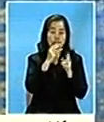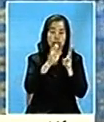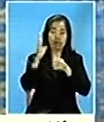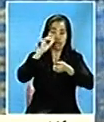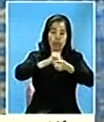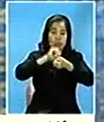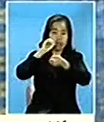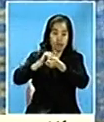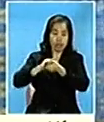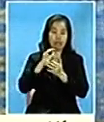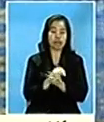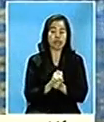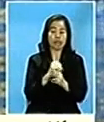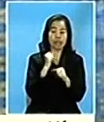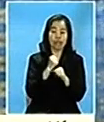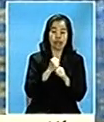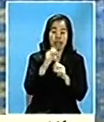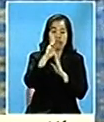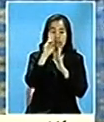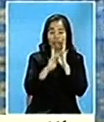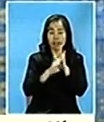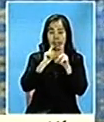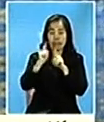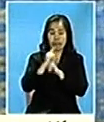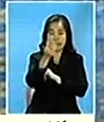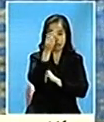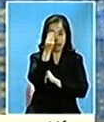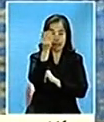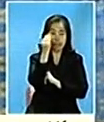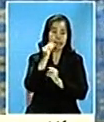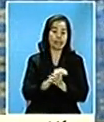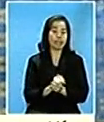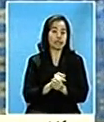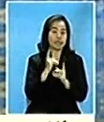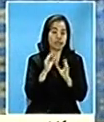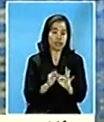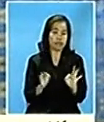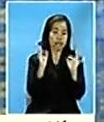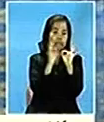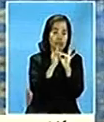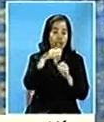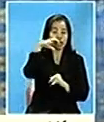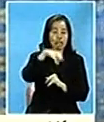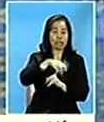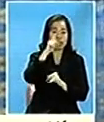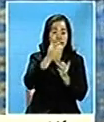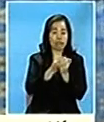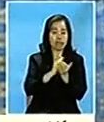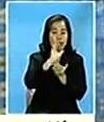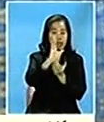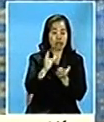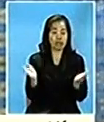ทำ CSR ในประเทศนั้นเพราะฉะนั้นสิ่งเหล่านี้เนี่ยองค์กรที่จะสนับสนุนการลงทุนต่างประเท